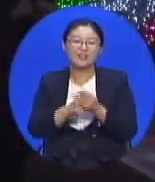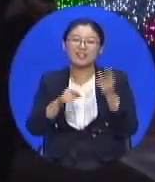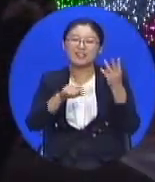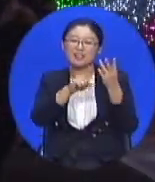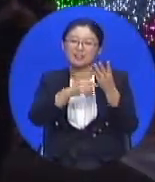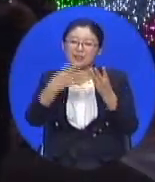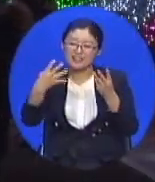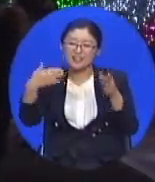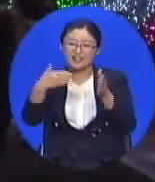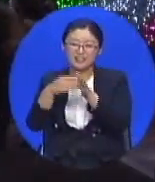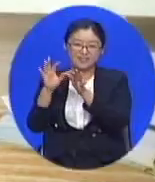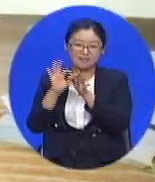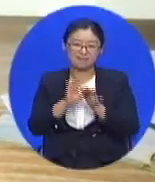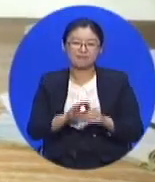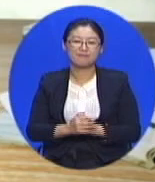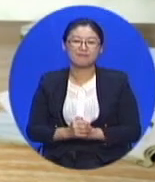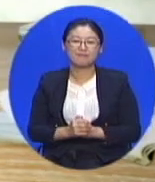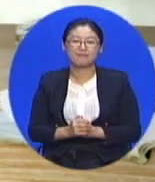4일까지 운영됩니다.